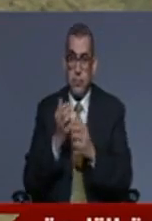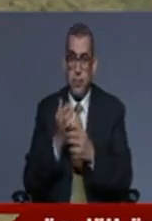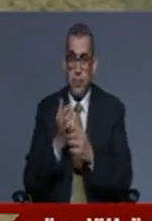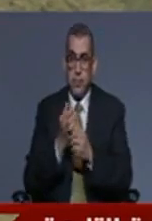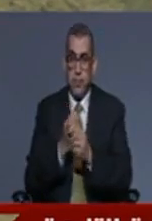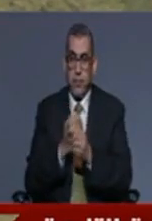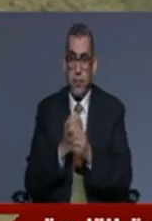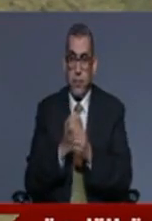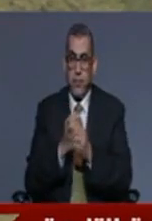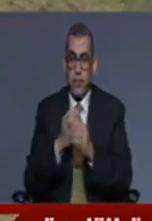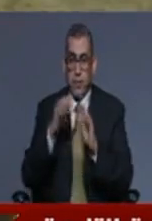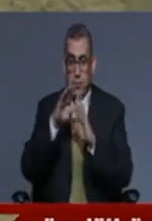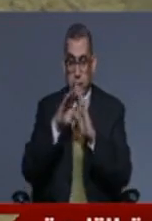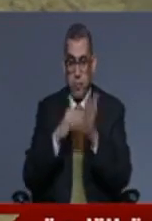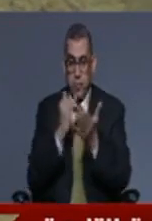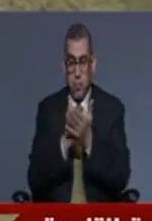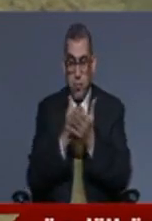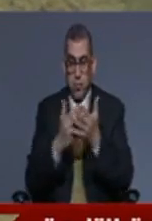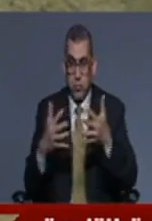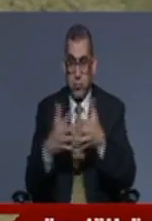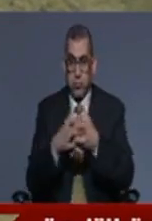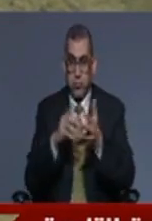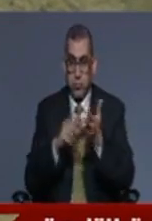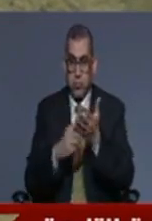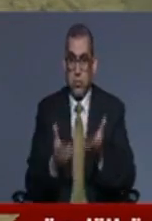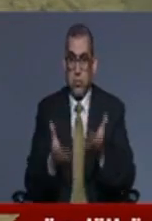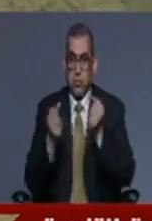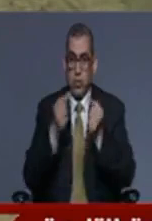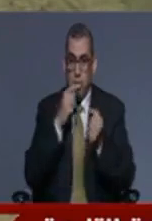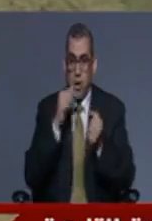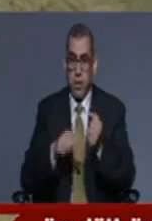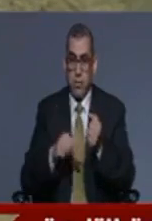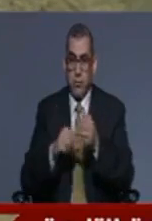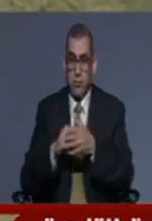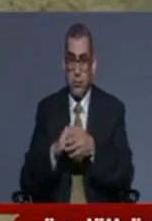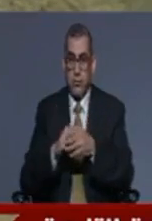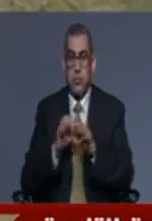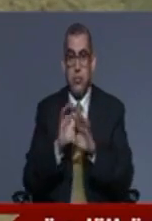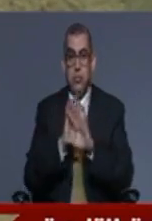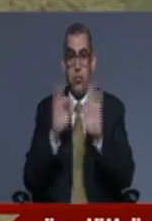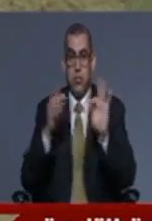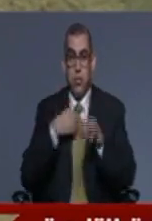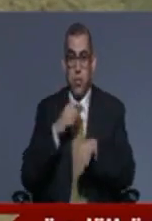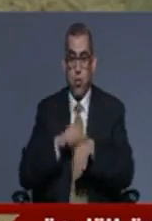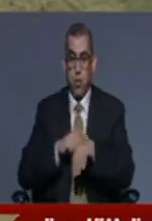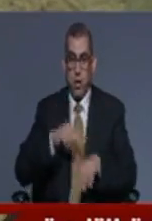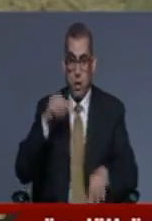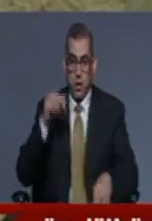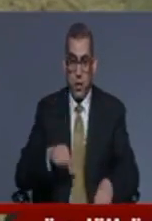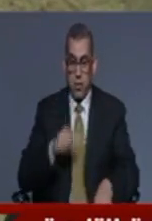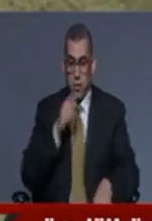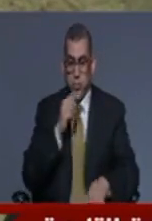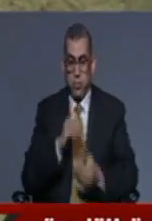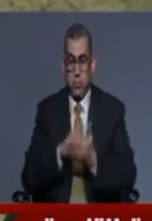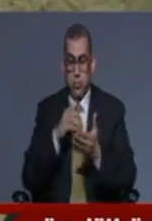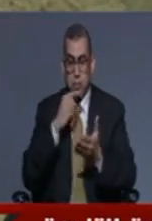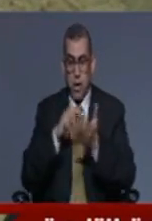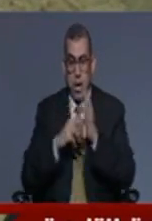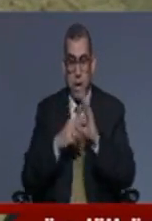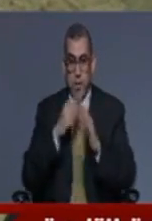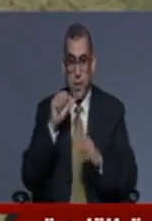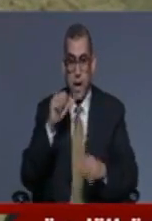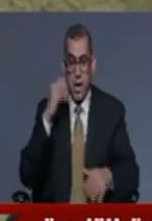من تولي مسؤولية تمويل مؤسستنا. لقد حان وقت تحرير الاتحاد الأفريقي